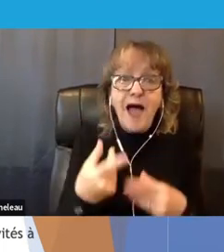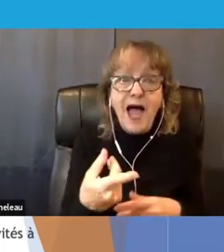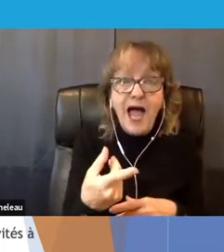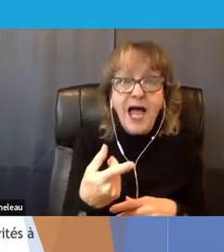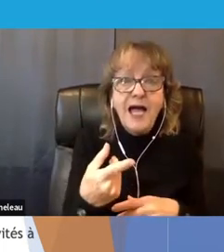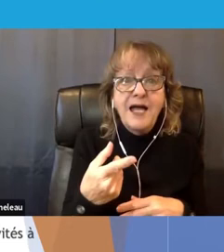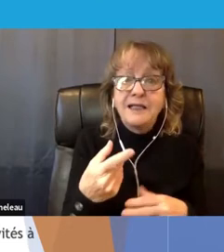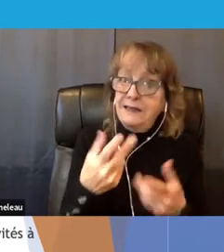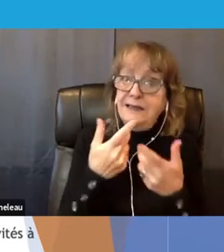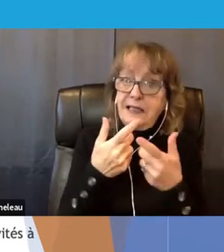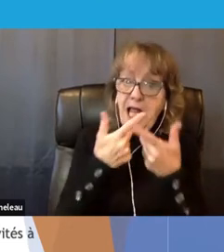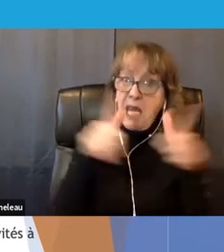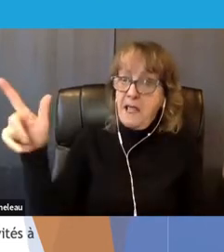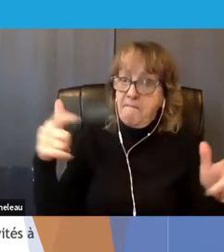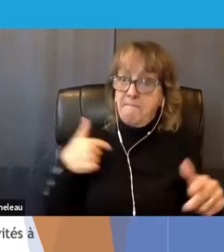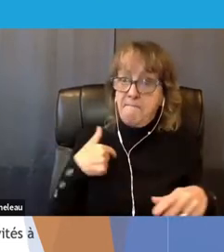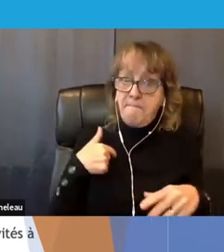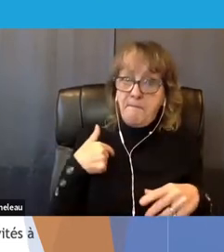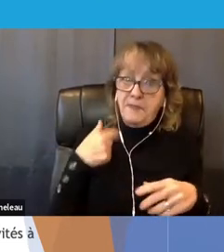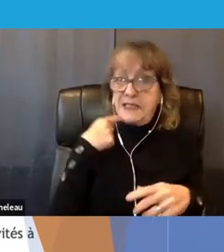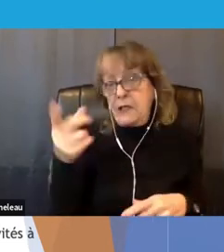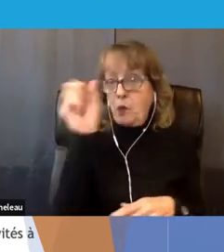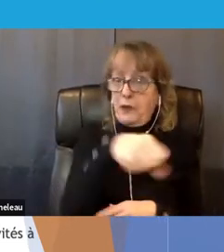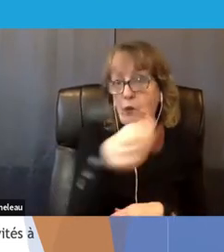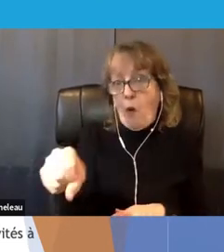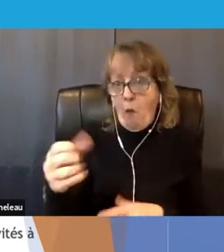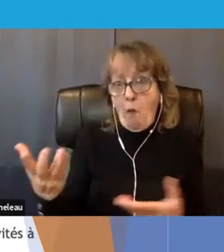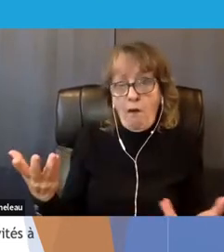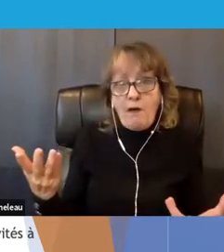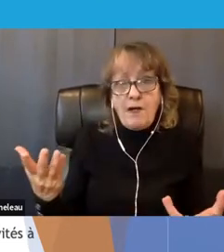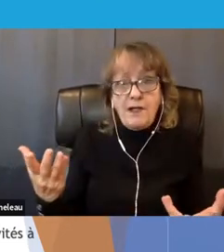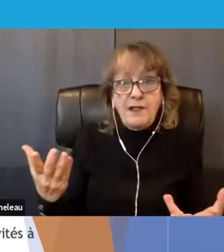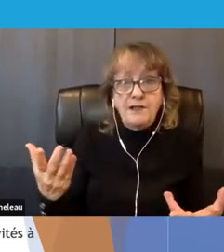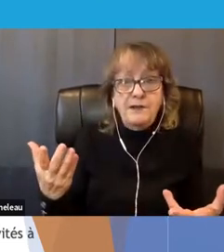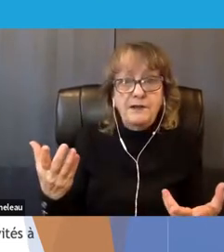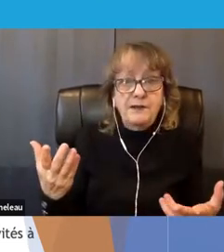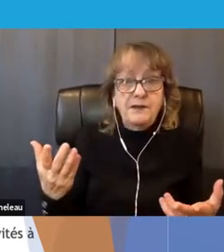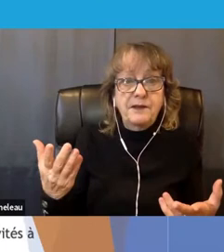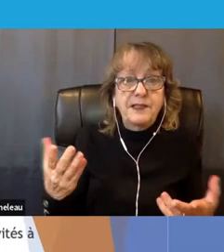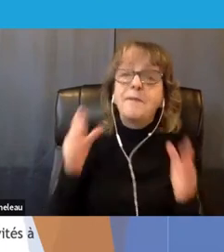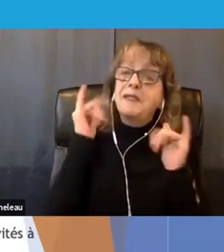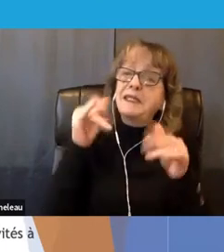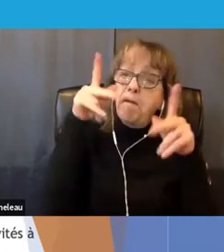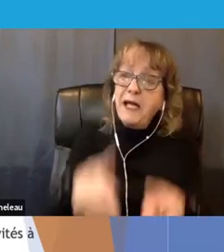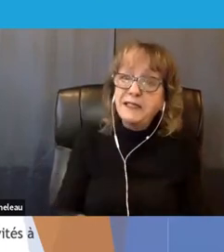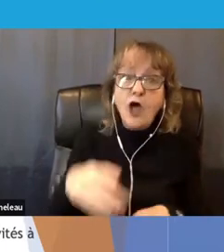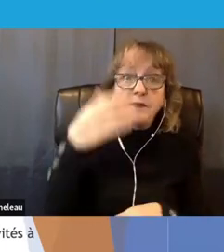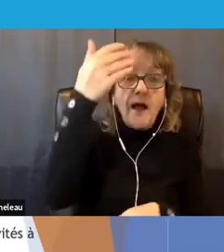est donné librement. Donc, si la personne est paralysée par la